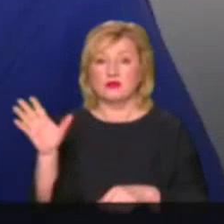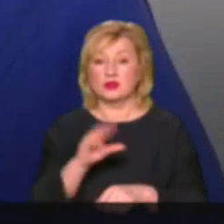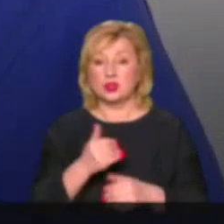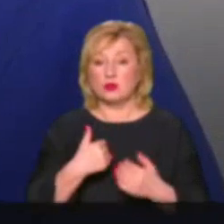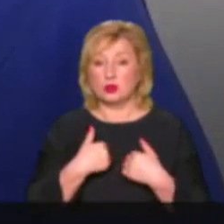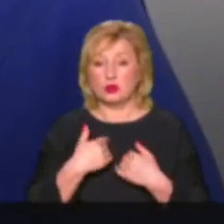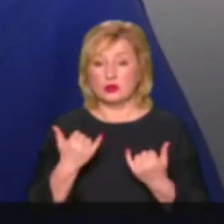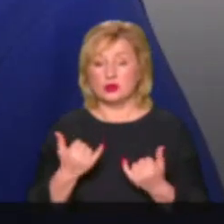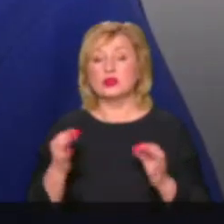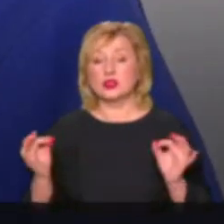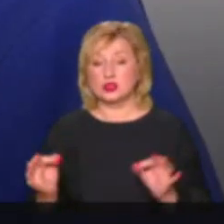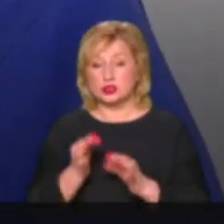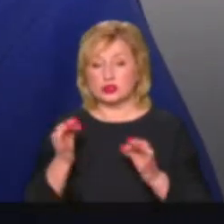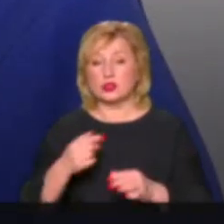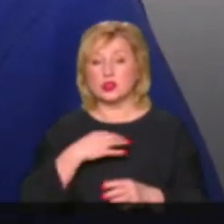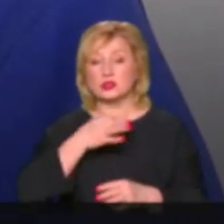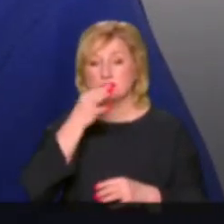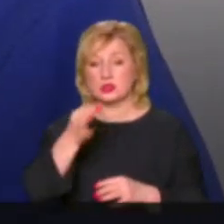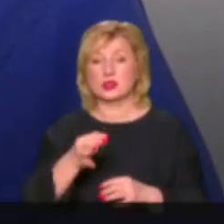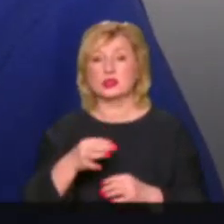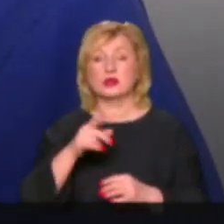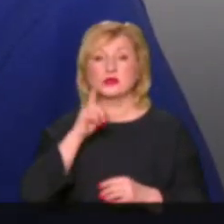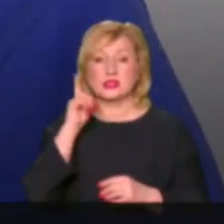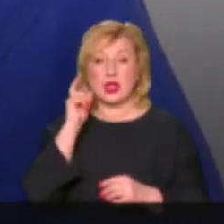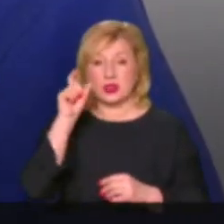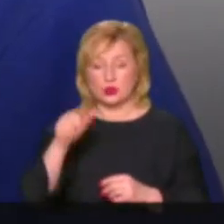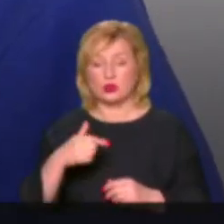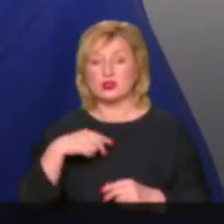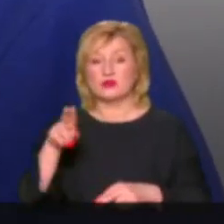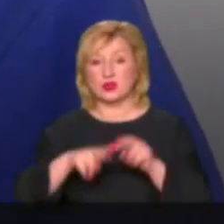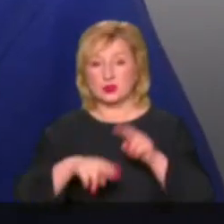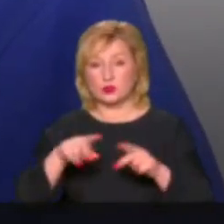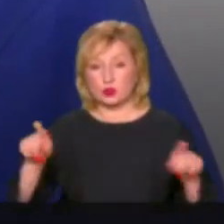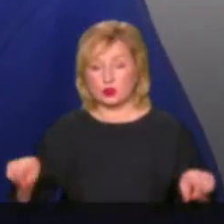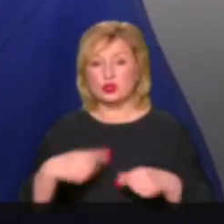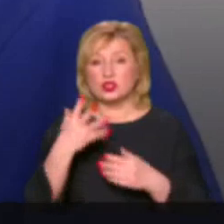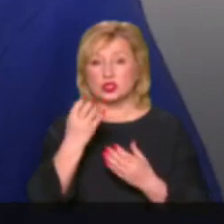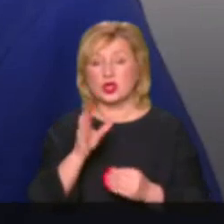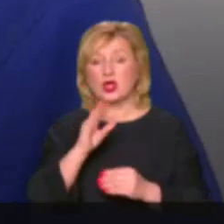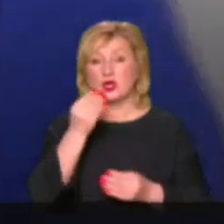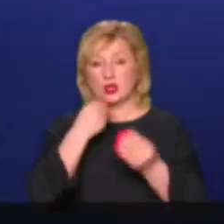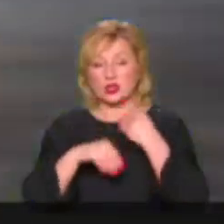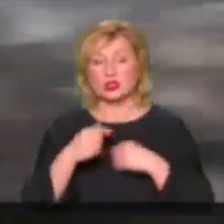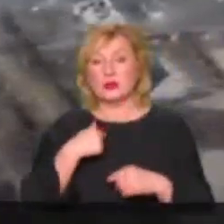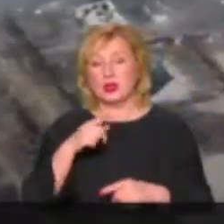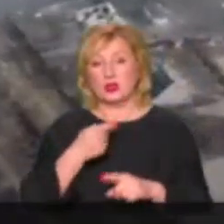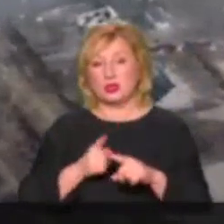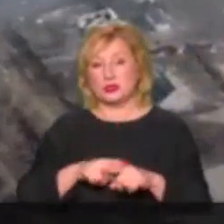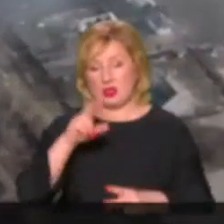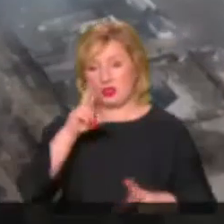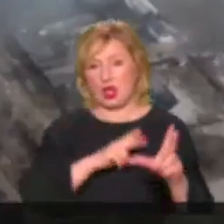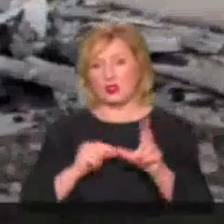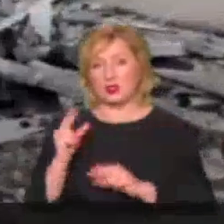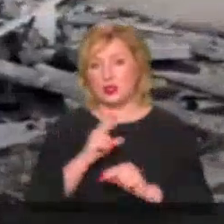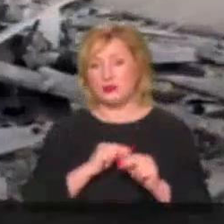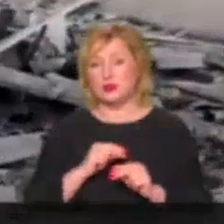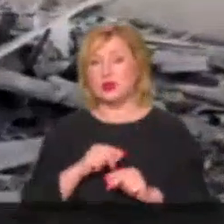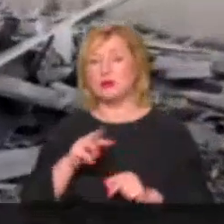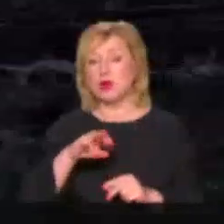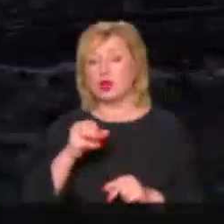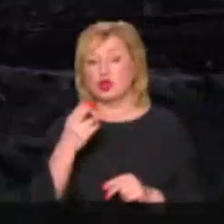В селі була організована тероборона. Хлопці теж билися, як звірі тут. Вони не могли зрозуміти, що село стане так,